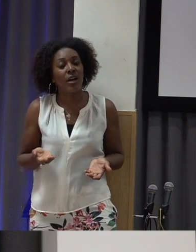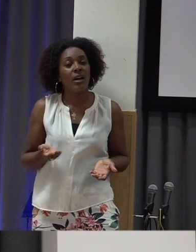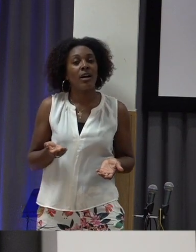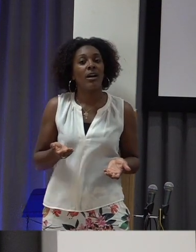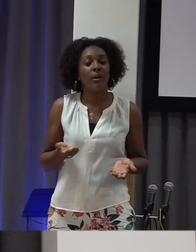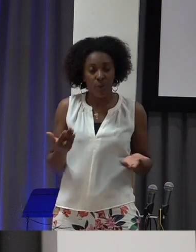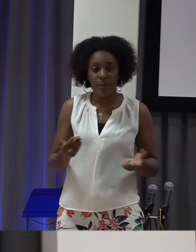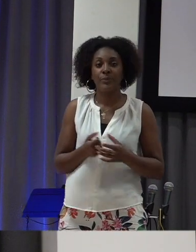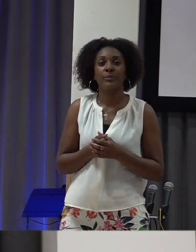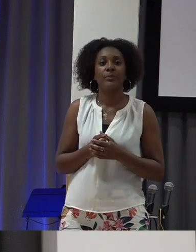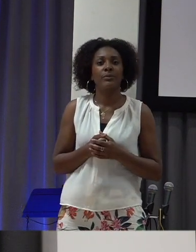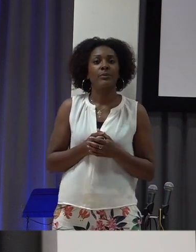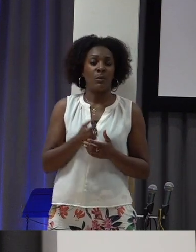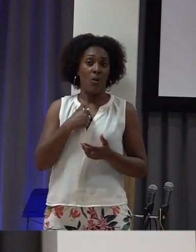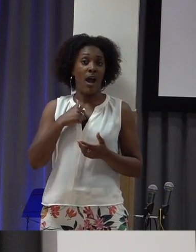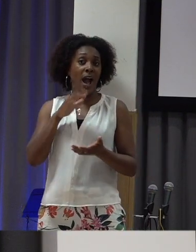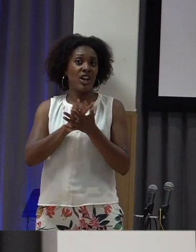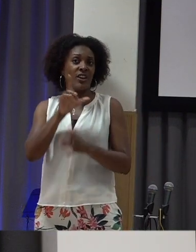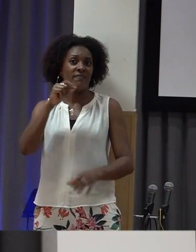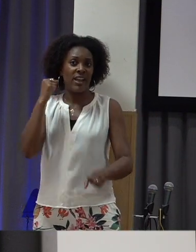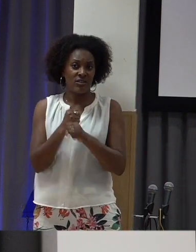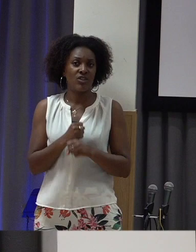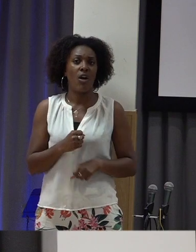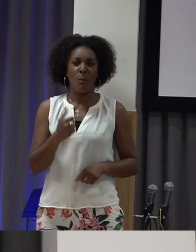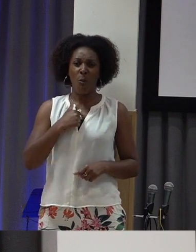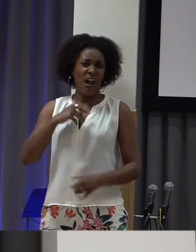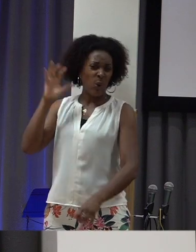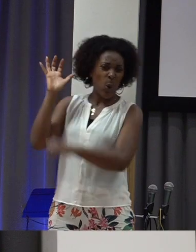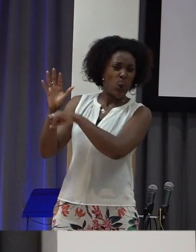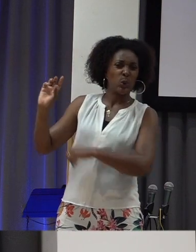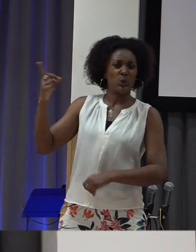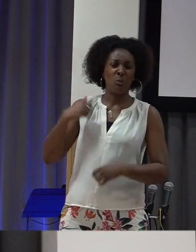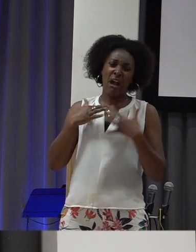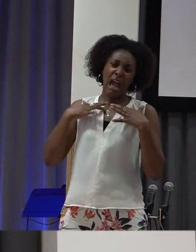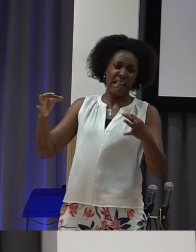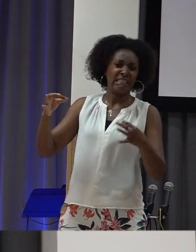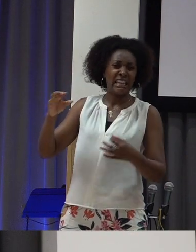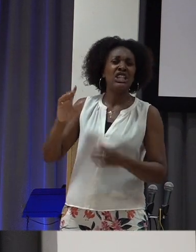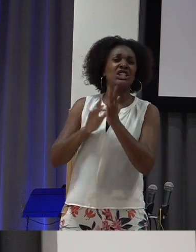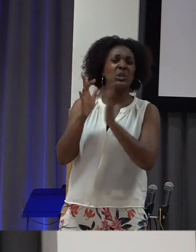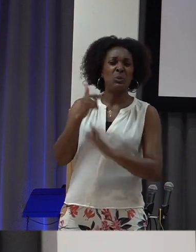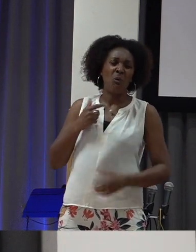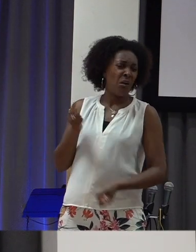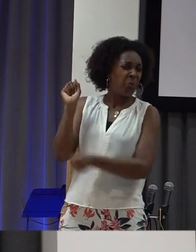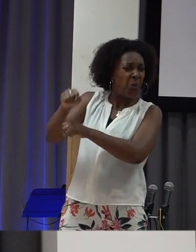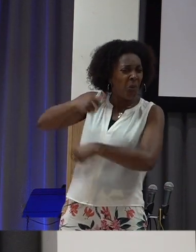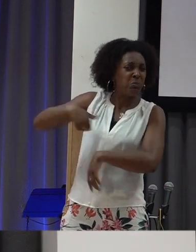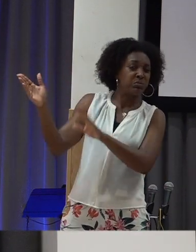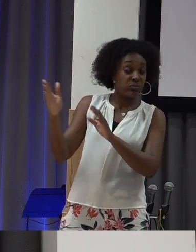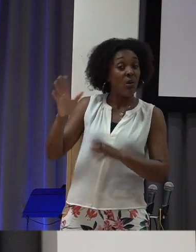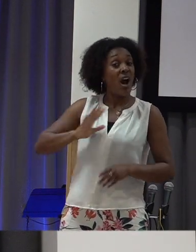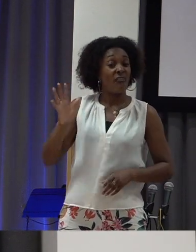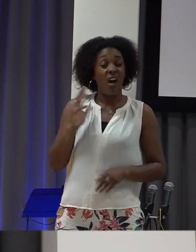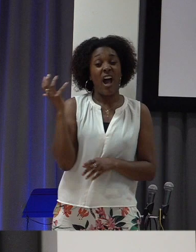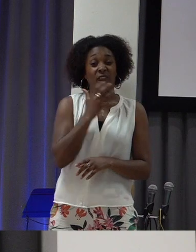l'étais pas du tout. Jusqu'à l'âge de 20 ans, j'étais anti-Dieu, anti-Christ, anti-tout ce que vous voudrez, dès l'instant qu'il s'agissait de